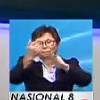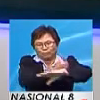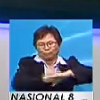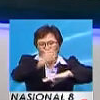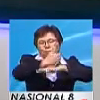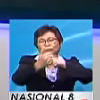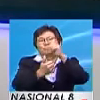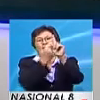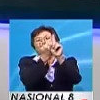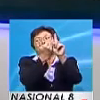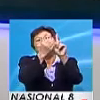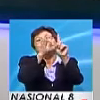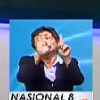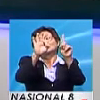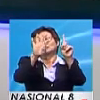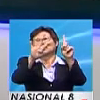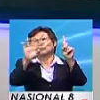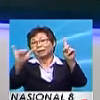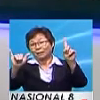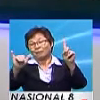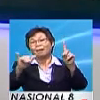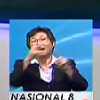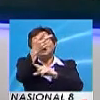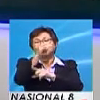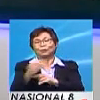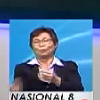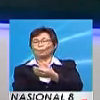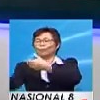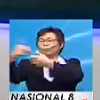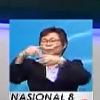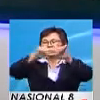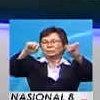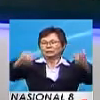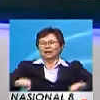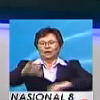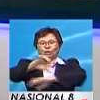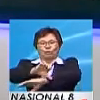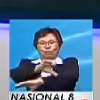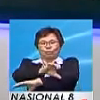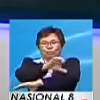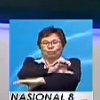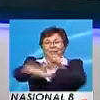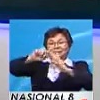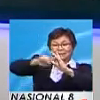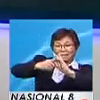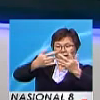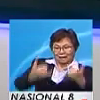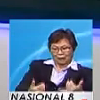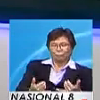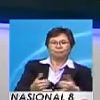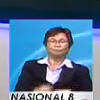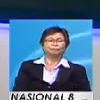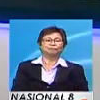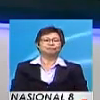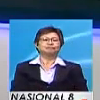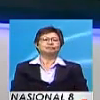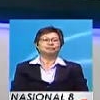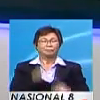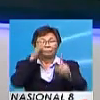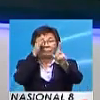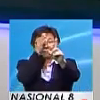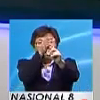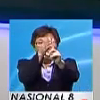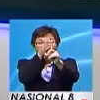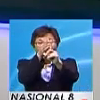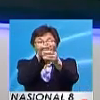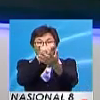pada 1946 RTM kini melangkah ke arah sistem pendigitalan bermula tahun ini serentak dengan sasaran itu